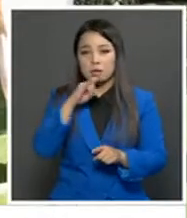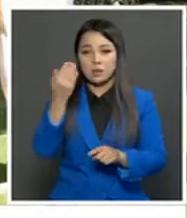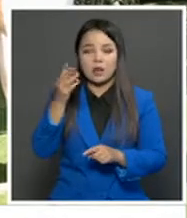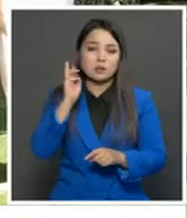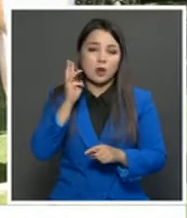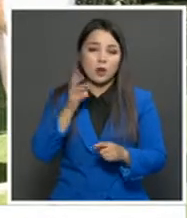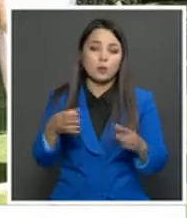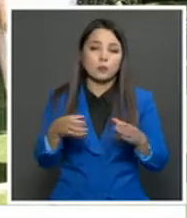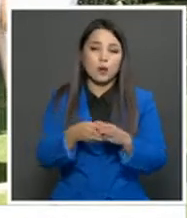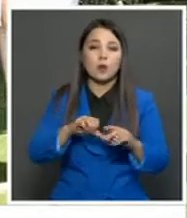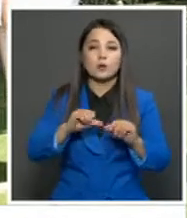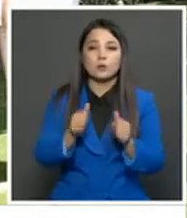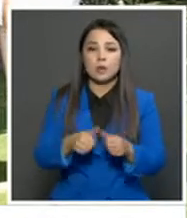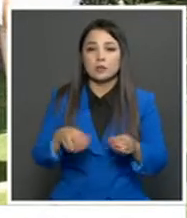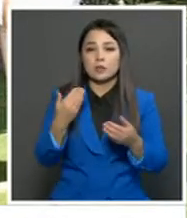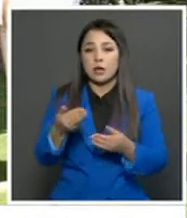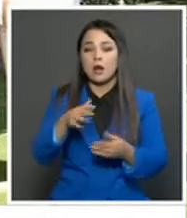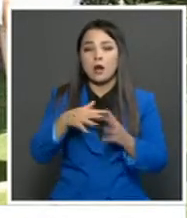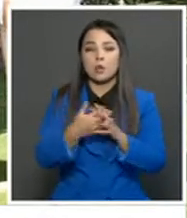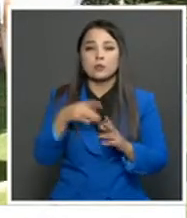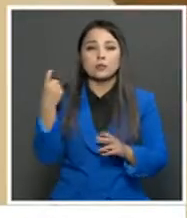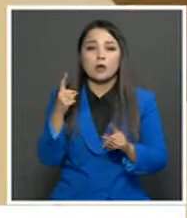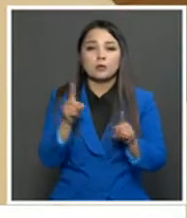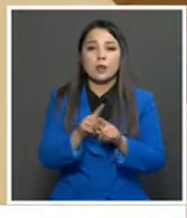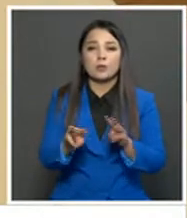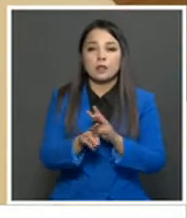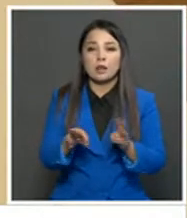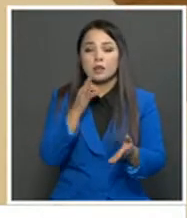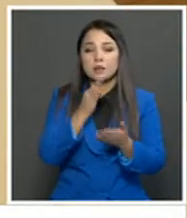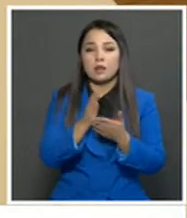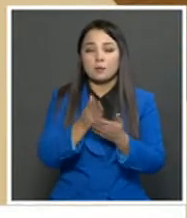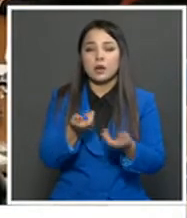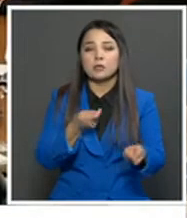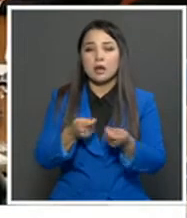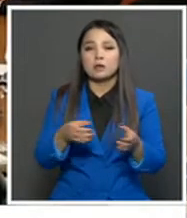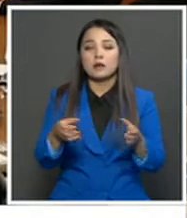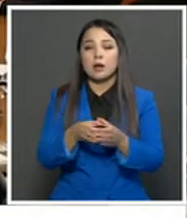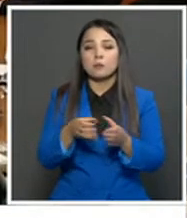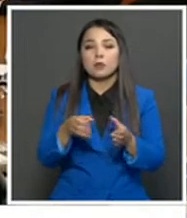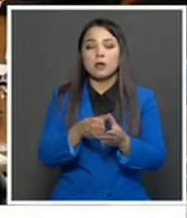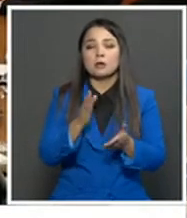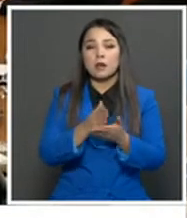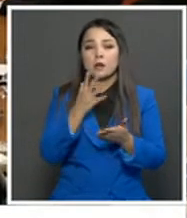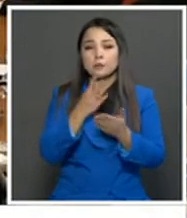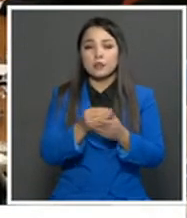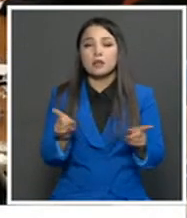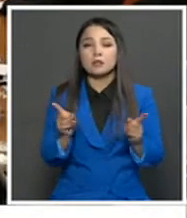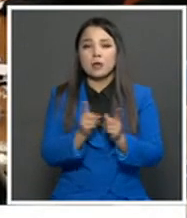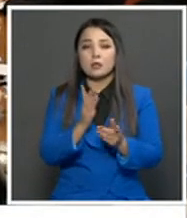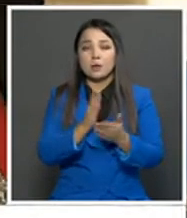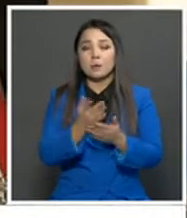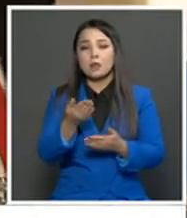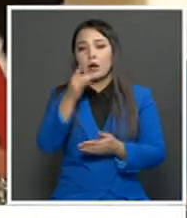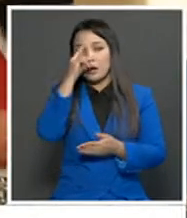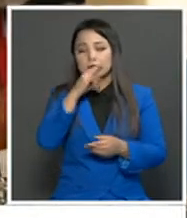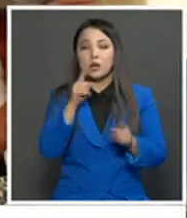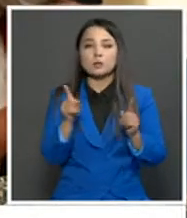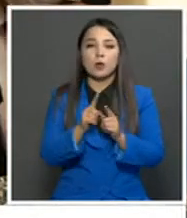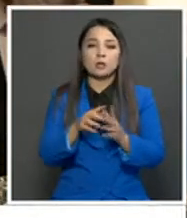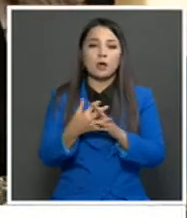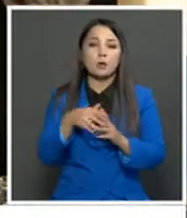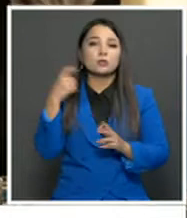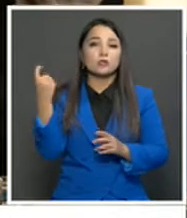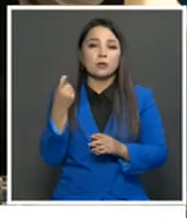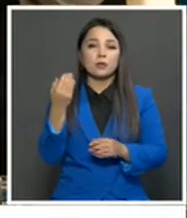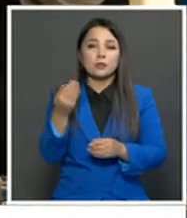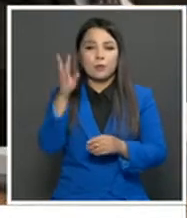ұйымдастыруымен ауыл шаруашылығы министрі Түркияның агроөнеркәсіп бағытындағы жетекші компания басшыларымен де кездесті. Жиында Қазақстанда ауыл шаруашылығы